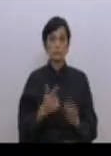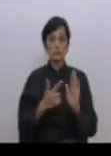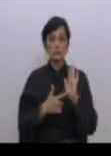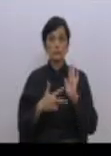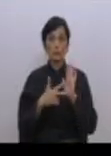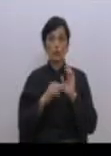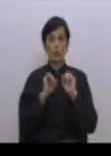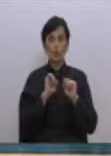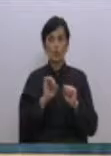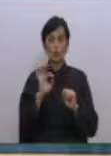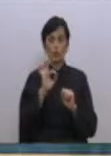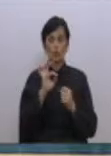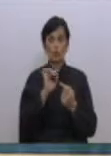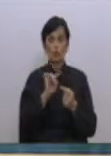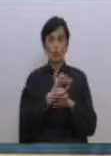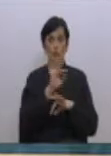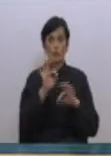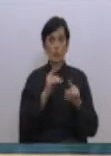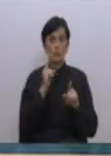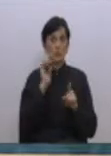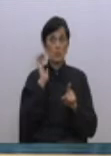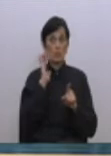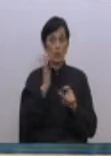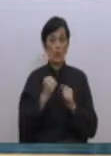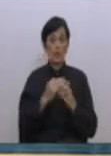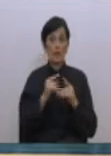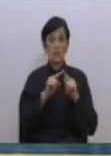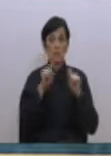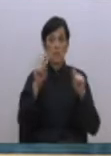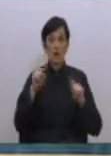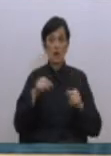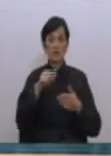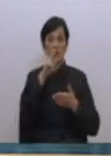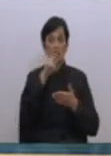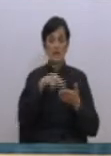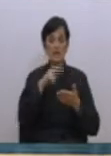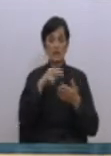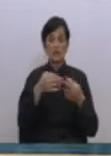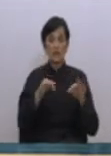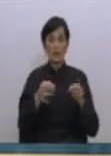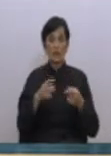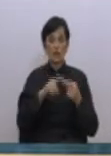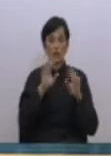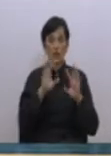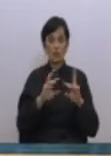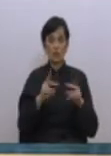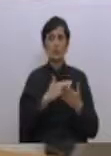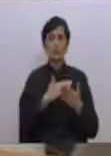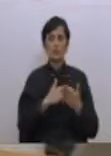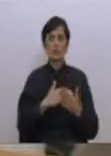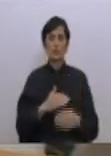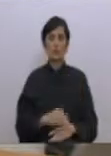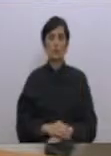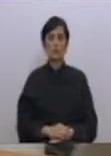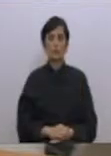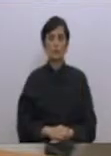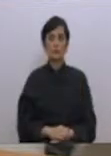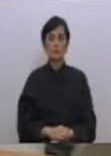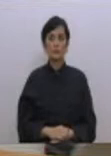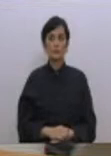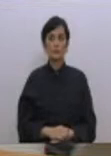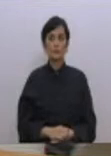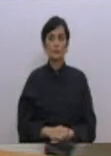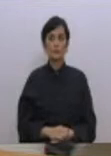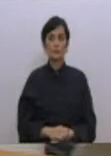Samoza Tramedi Mohre, nu-l țin alegi, proiect privilegiu mosmenit, mi-e bine. Am o epagă ce licenzie bisă, nebartuie bisă sau canuș sluba, privilegiu mosmenit.